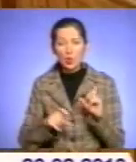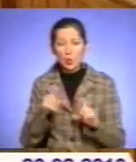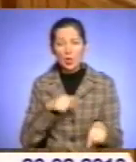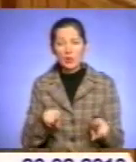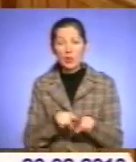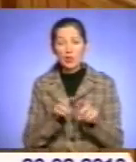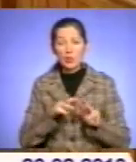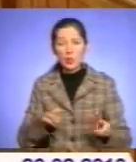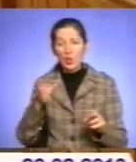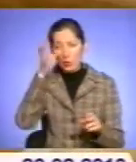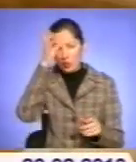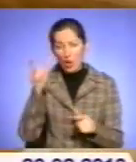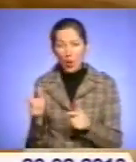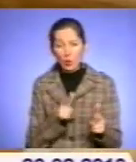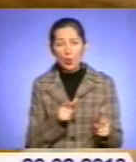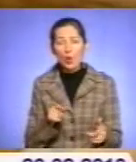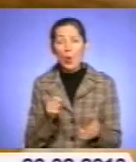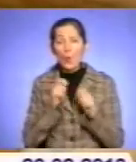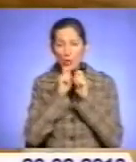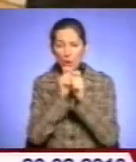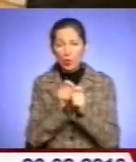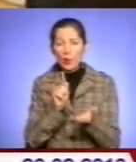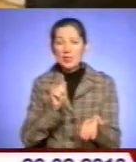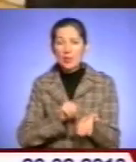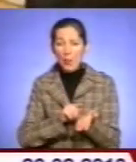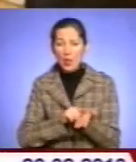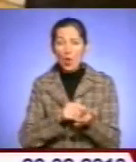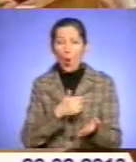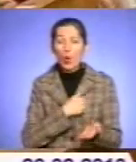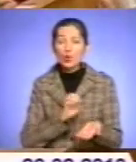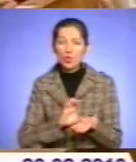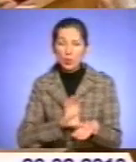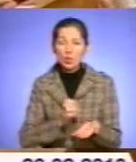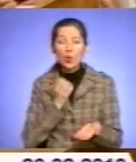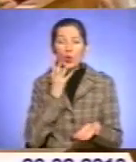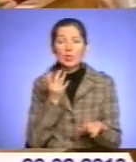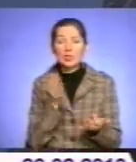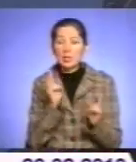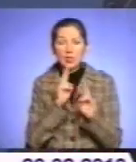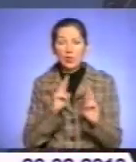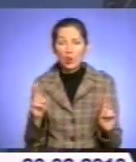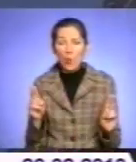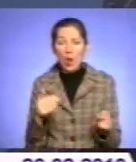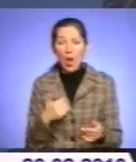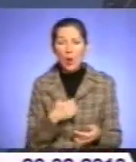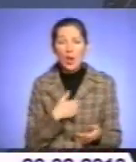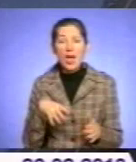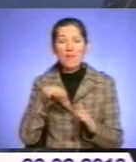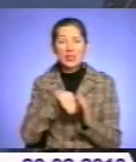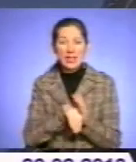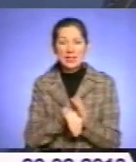Міносвіти готують подарунок. Стипендію хочуть збільшити, однак коли і наскільки – ще невідомо. Ми